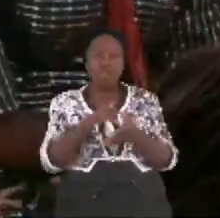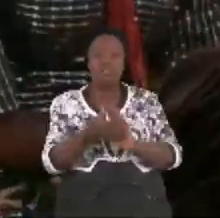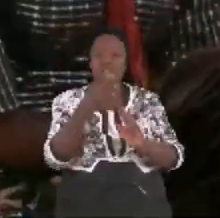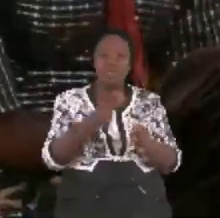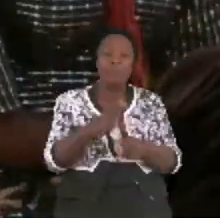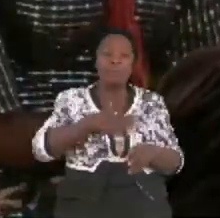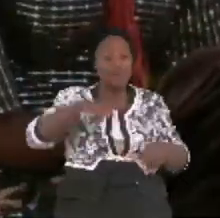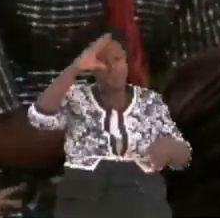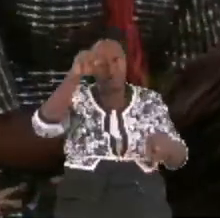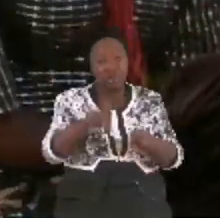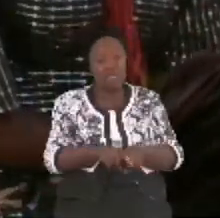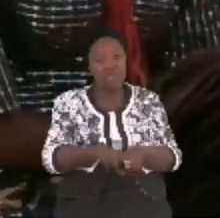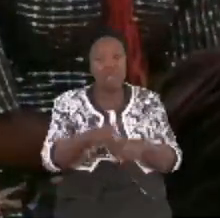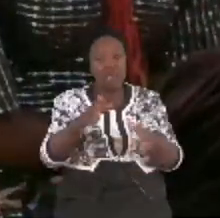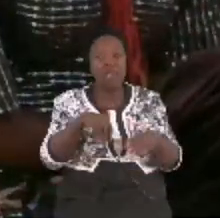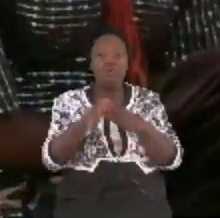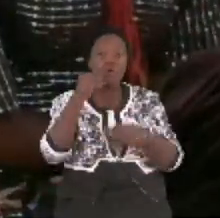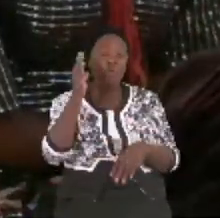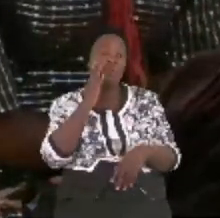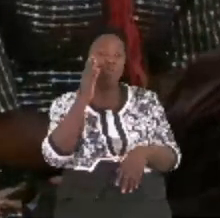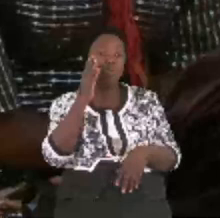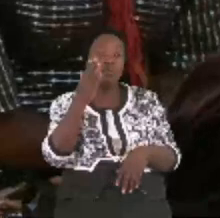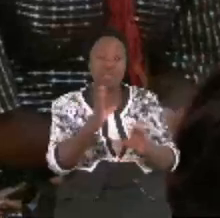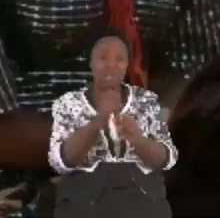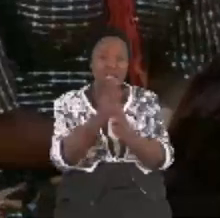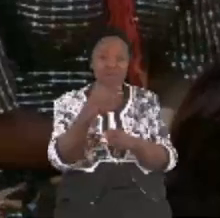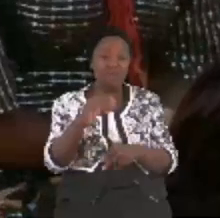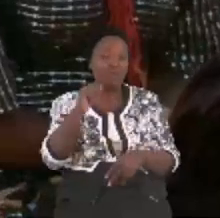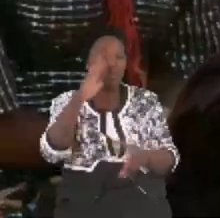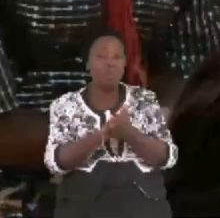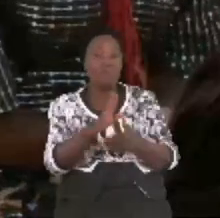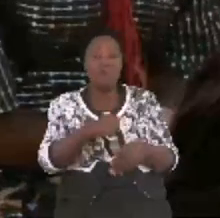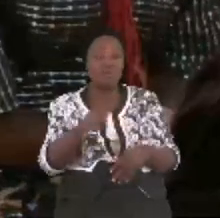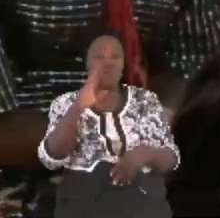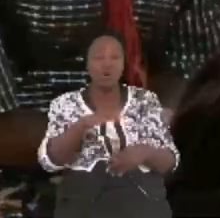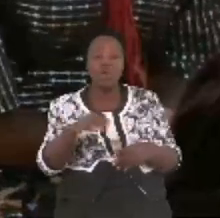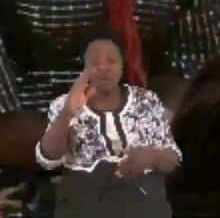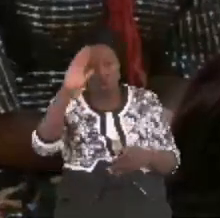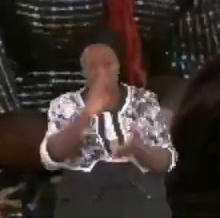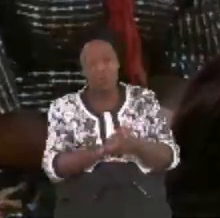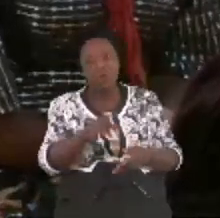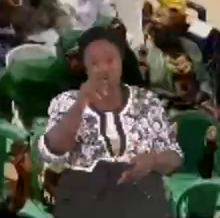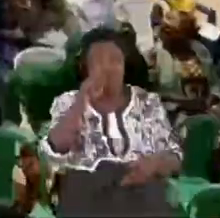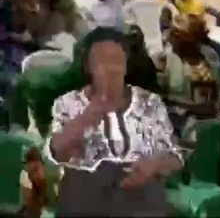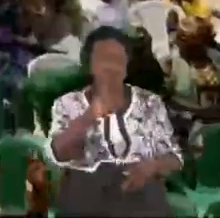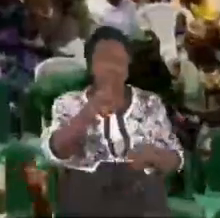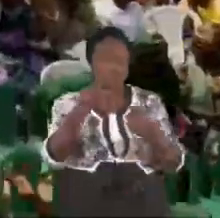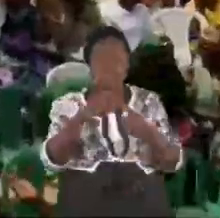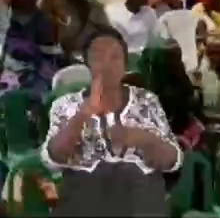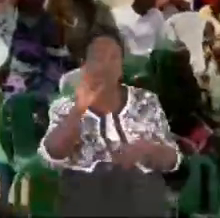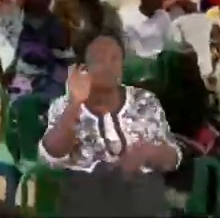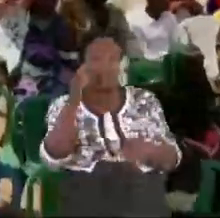frère là-bas, dans ton foyer là-bas, prenant soin de ton épouse, prenant soin de ton mari, tu seras